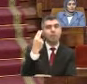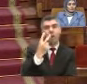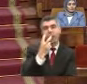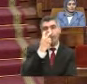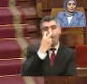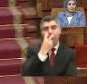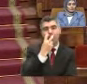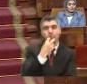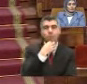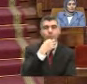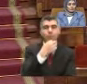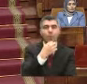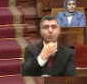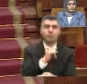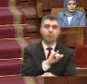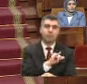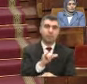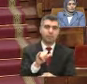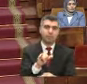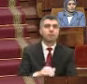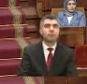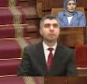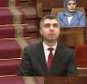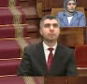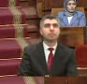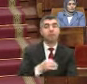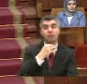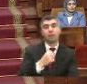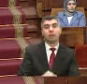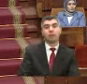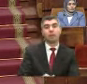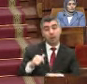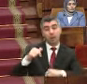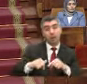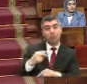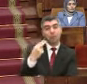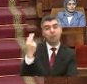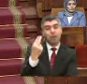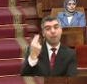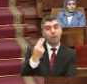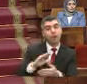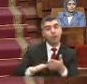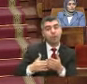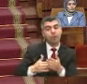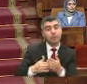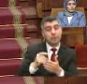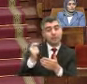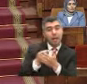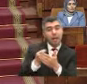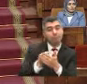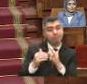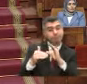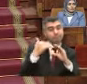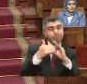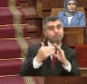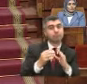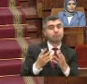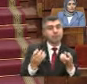فنشكركم كذلك على الانويه والمؤسسات الجامعيه المتواجده في العيون، وهذا كيدل على بان كاين طلب على الجامعه. انا فقط الجامعه الان في العيون بغيت